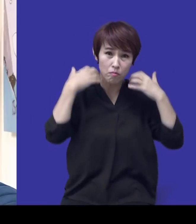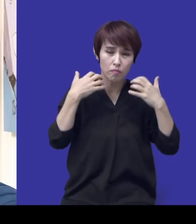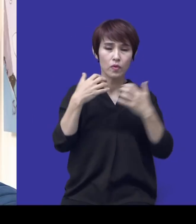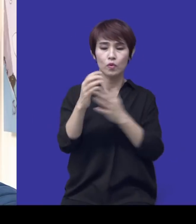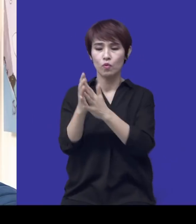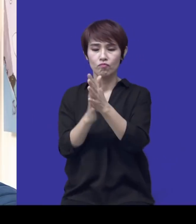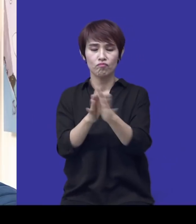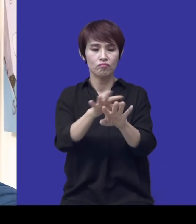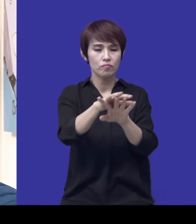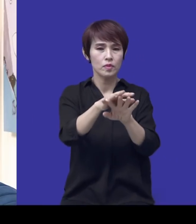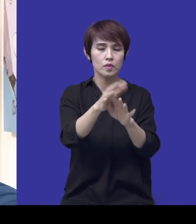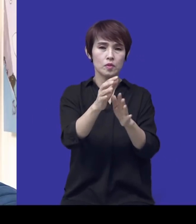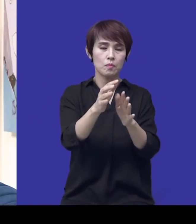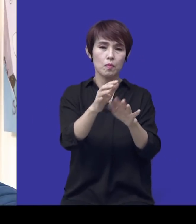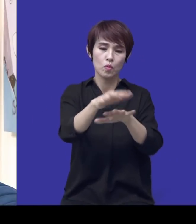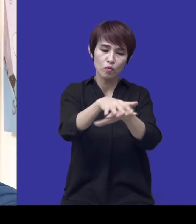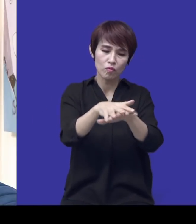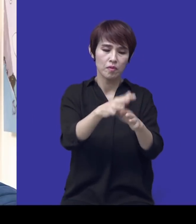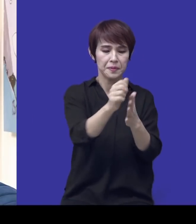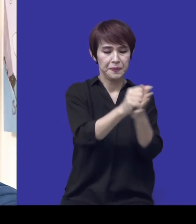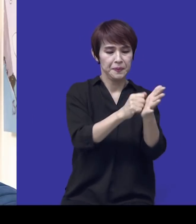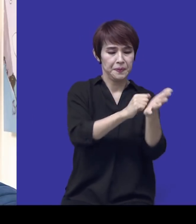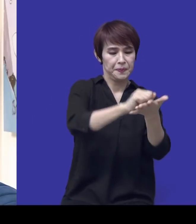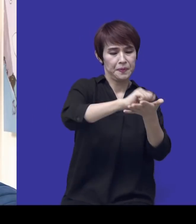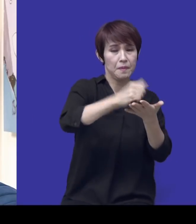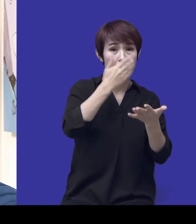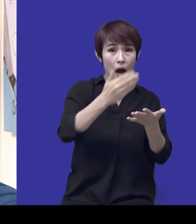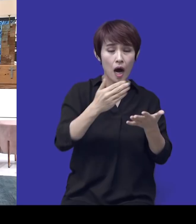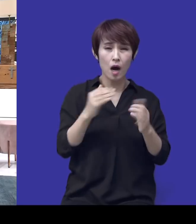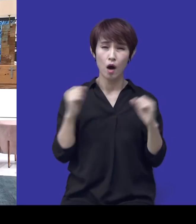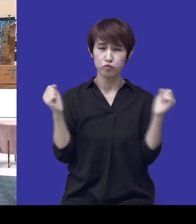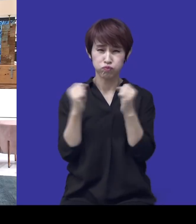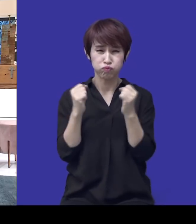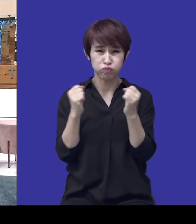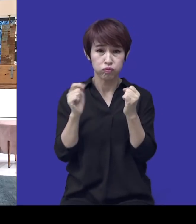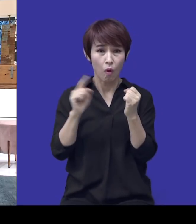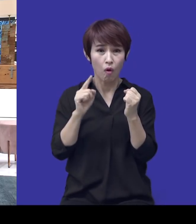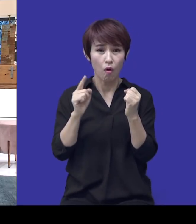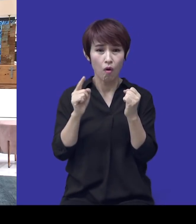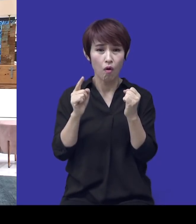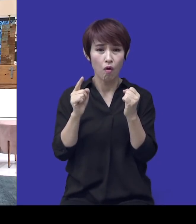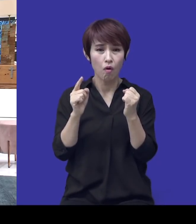꺼내서 할 수도 있잖아요. 네네. 다들 이해하니까. 근데 한겨울에는 이게